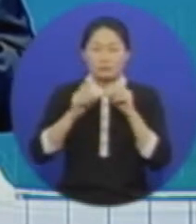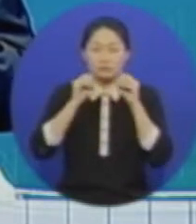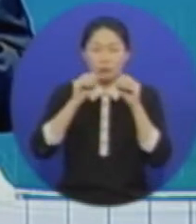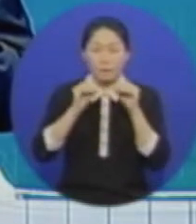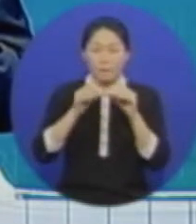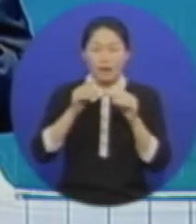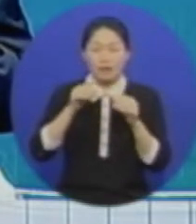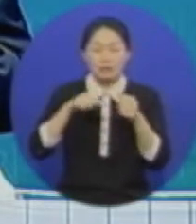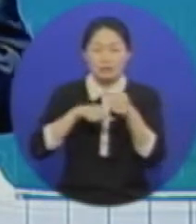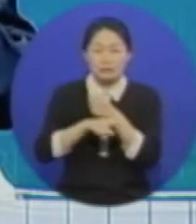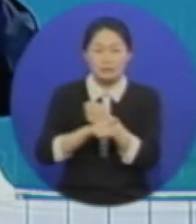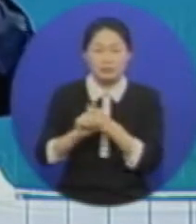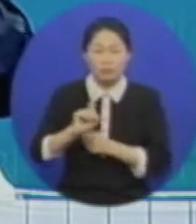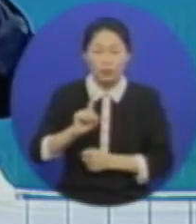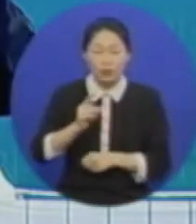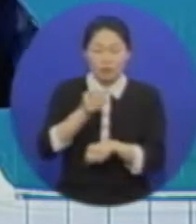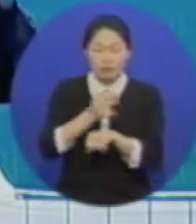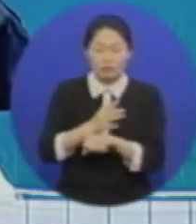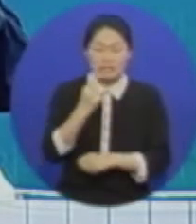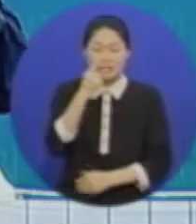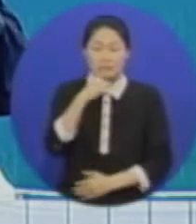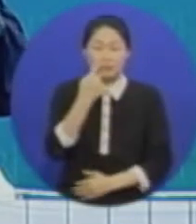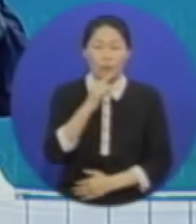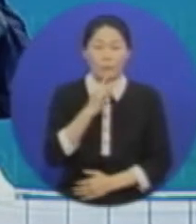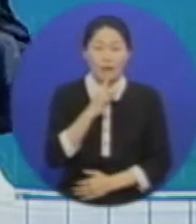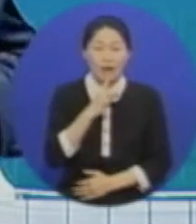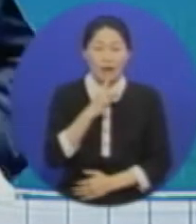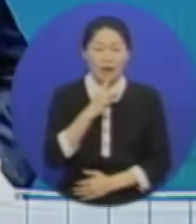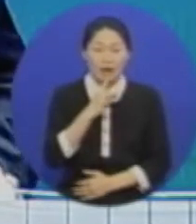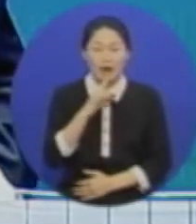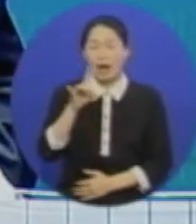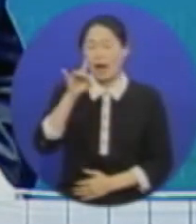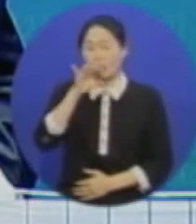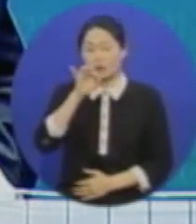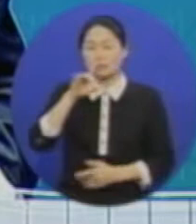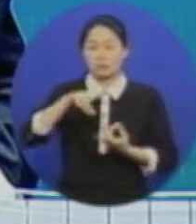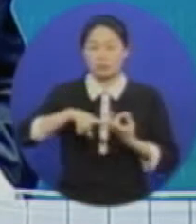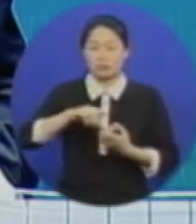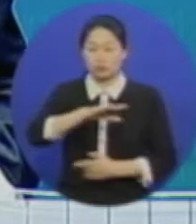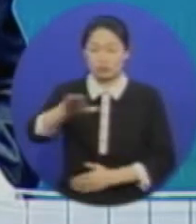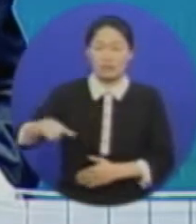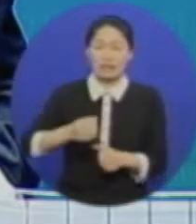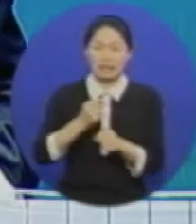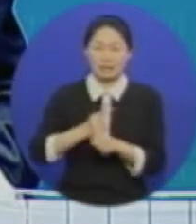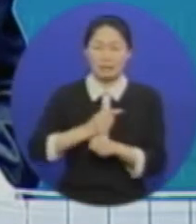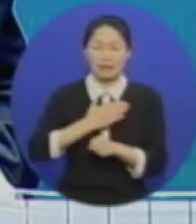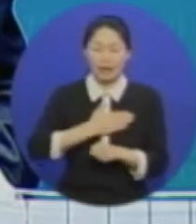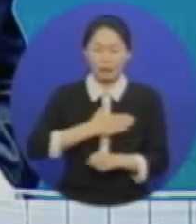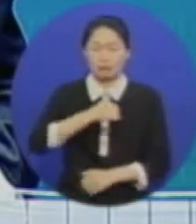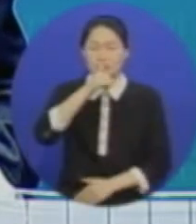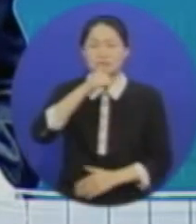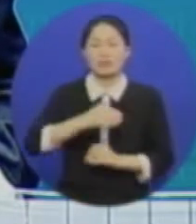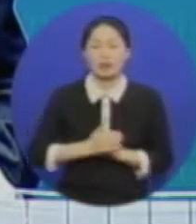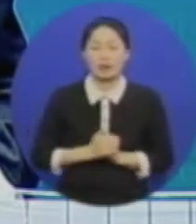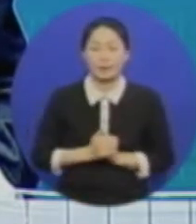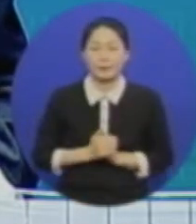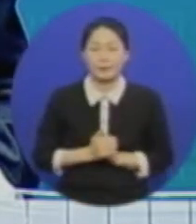것은 단순히 우리 입으로 하는 말만 가지고는 안 된다는 것을 이미 우리가 다 잘 알잖아요